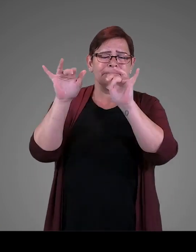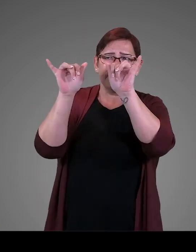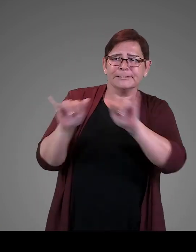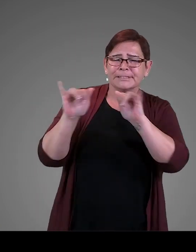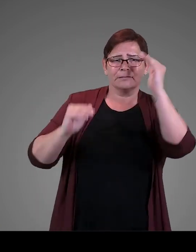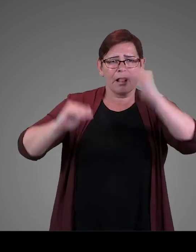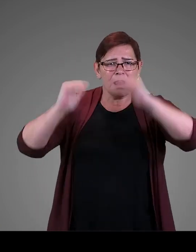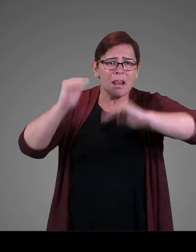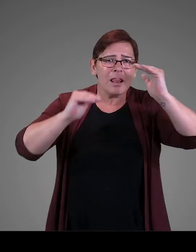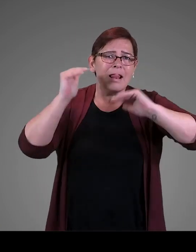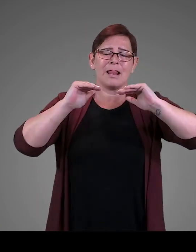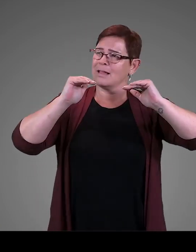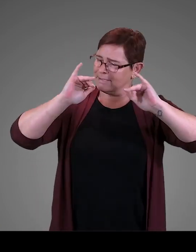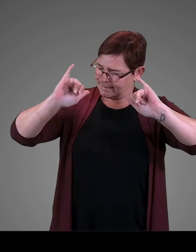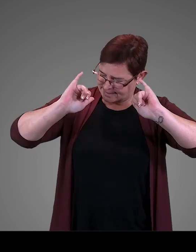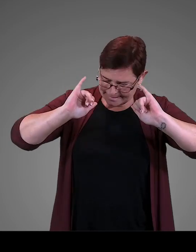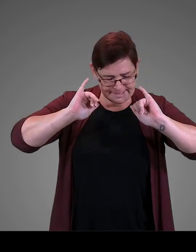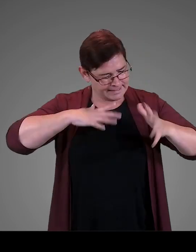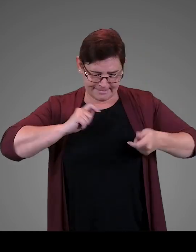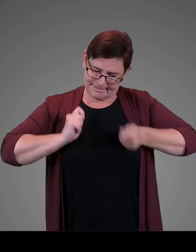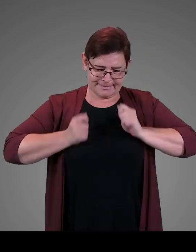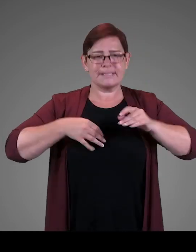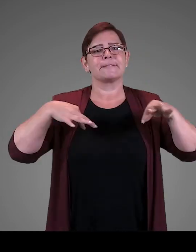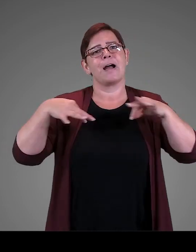définir. Mais